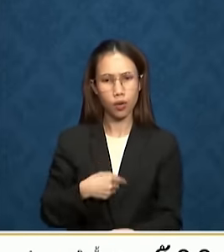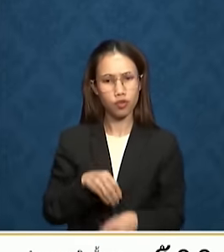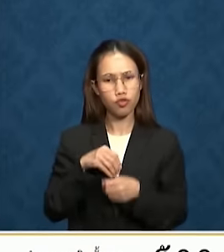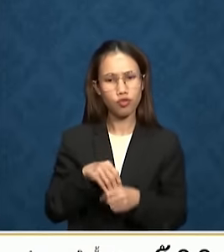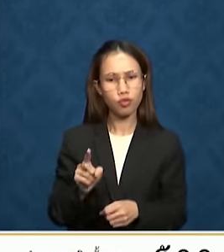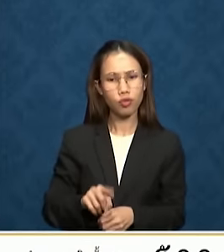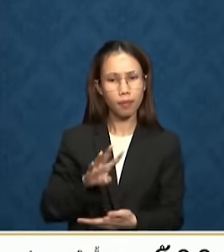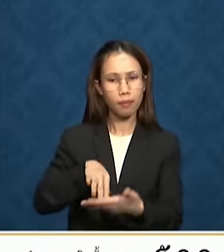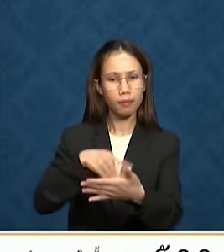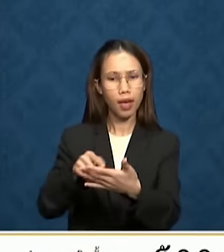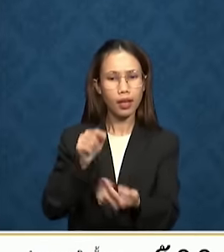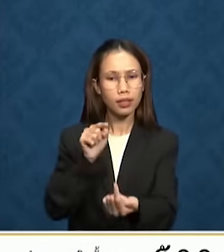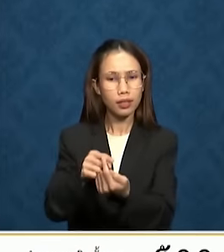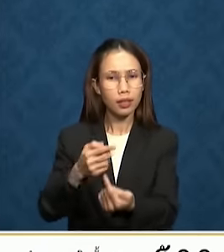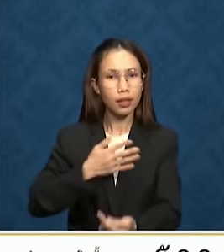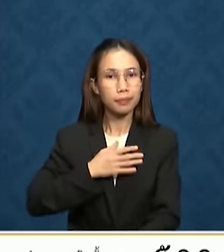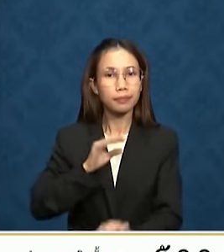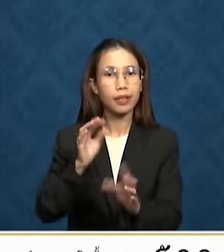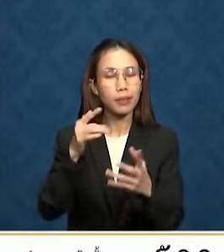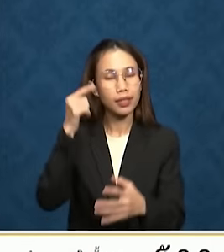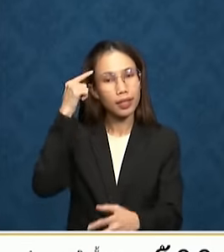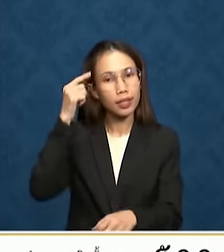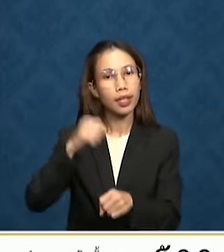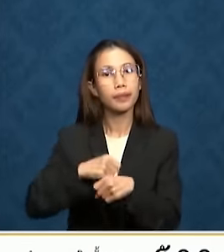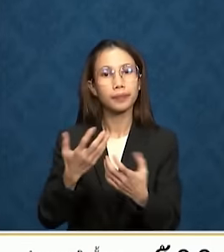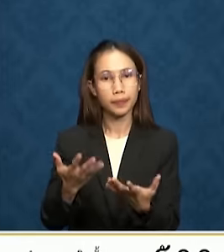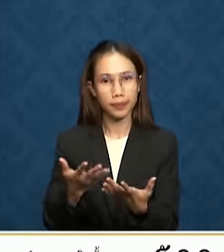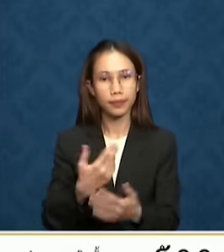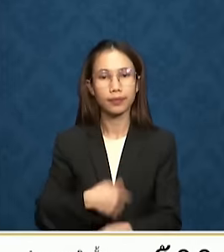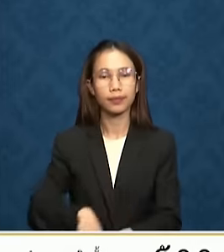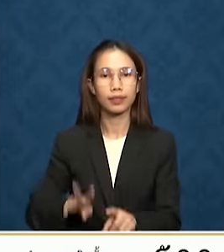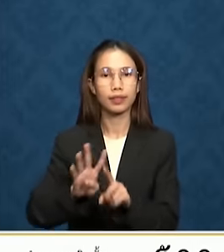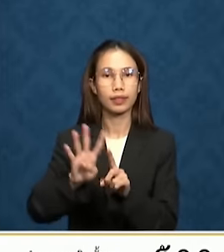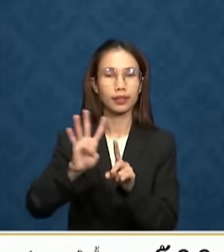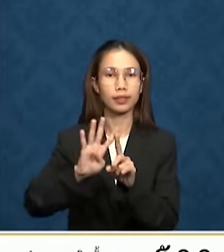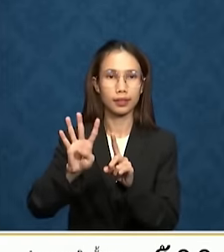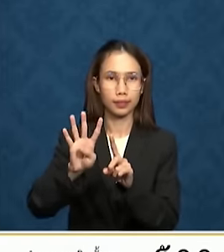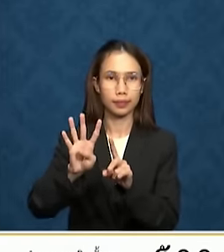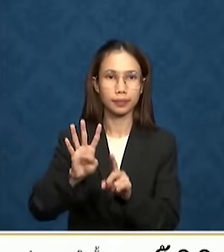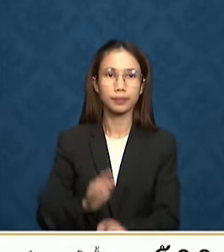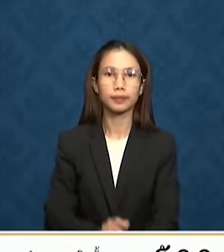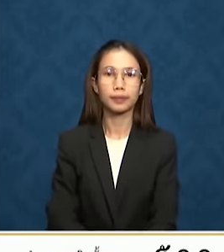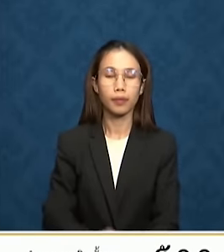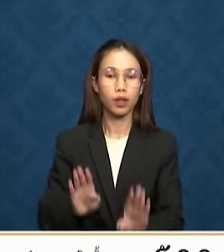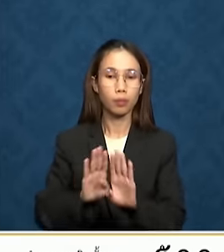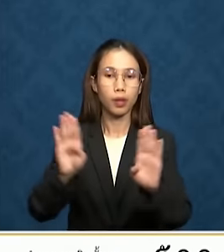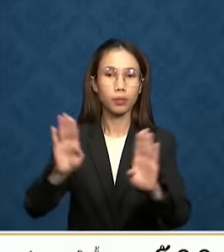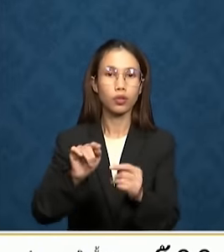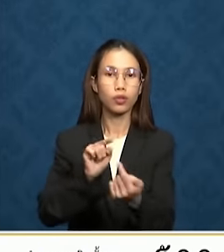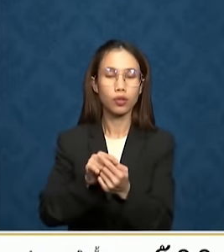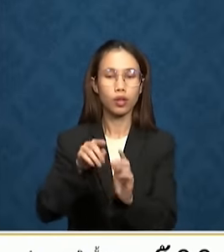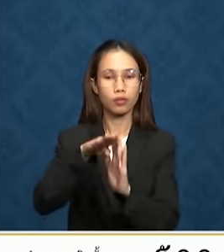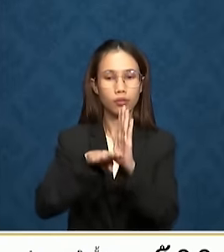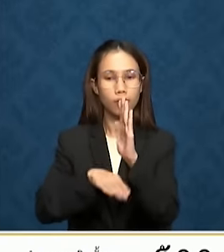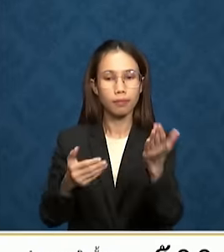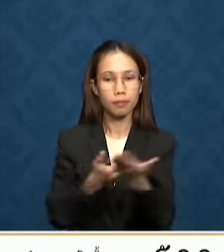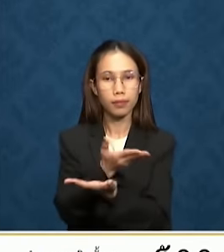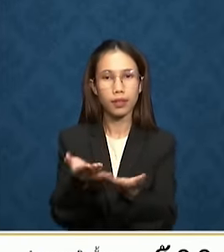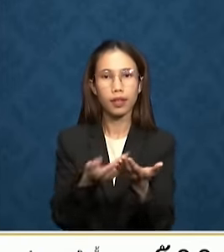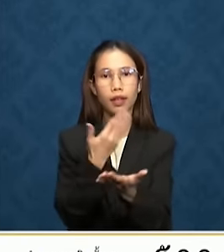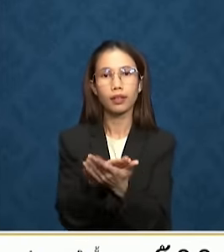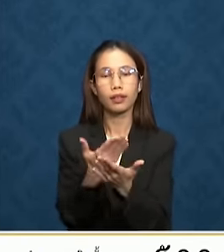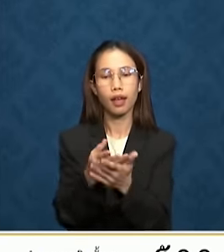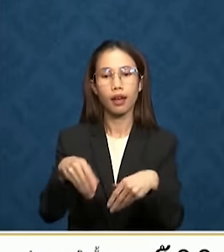งบประมาณอันนี้เขาก็อยากจะเห็นว่าเขาจะทำยังไงต่อไปอันสุดท้ายข้อที่ 4ครับก็คือการเปิดเผยกระบวนการพิจารณางบต่อ